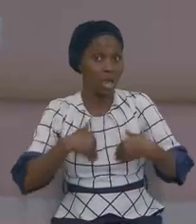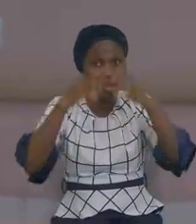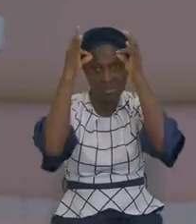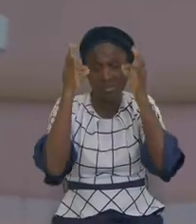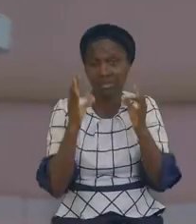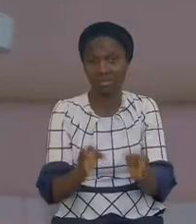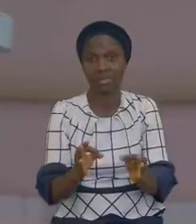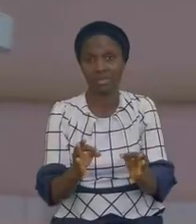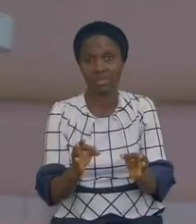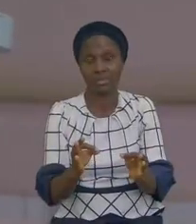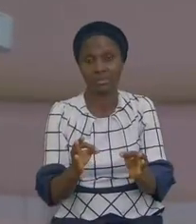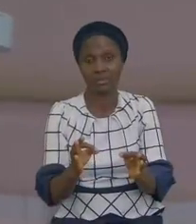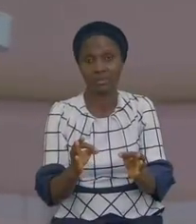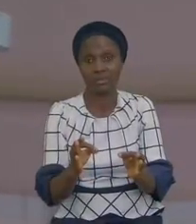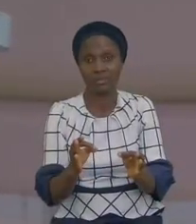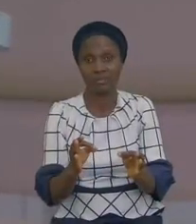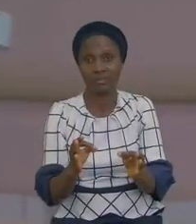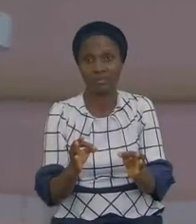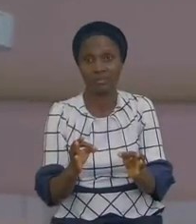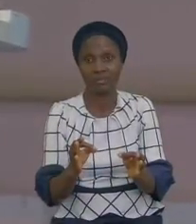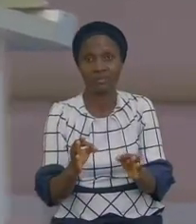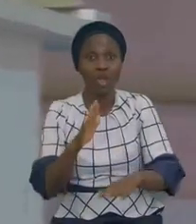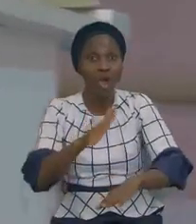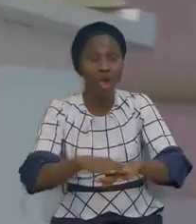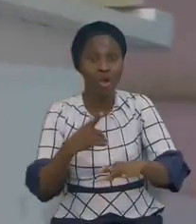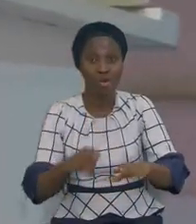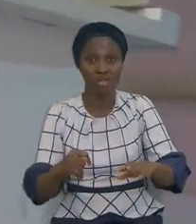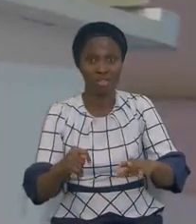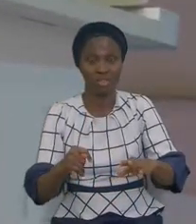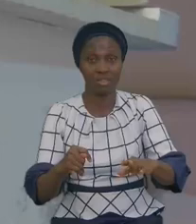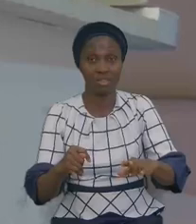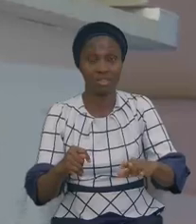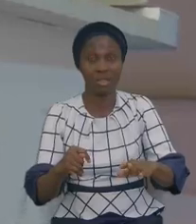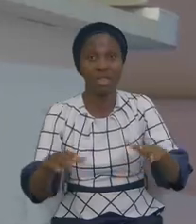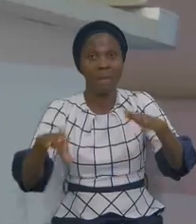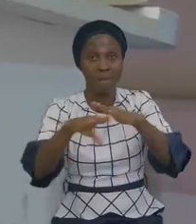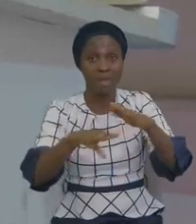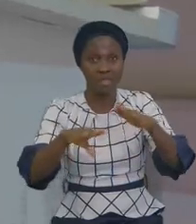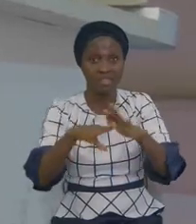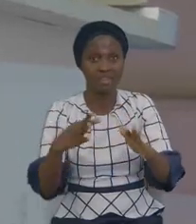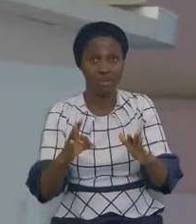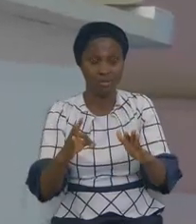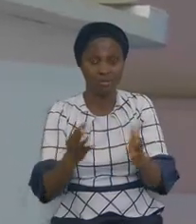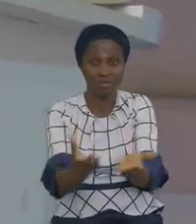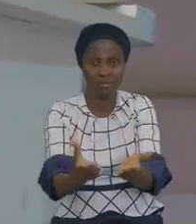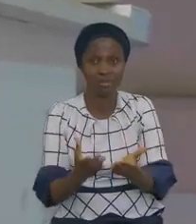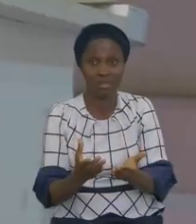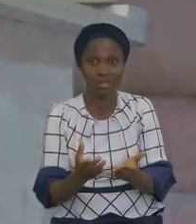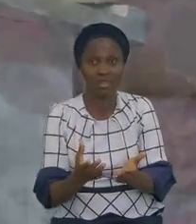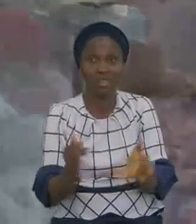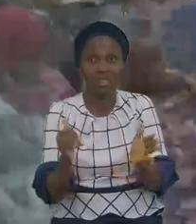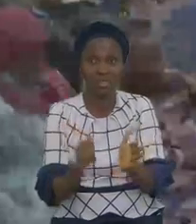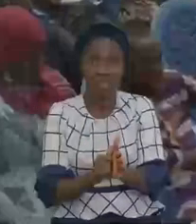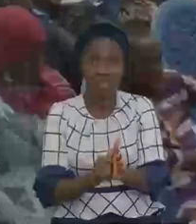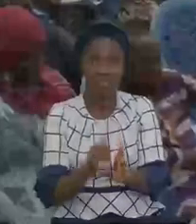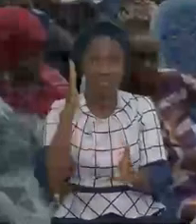sur la base du désir qui ne va être jamais foulé aux pieds par une créature sur